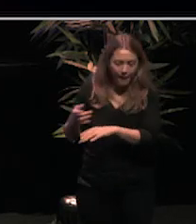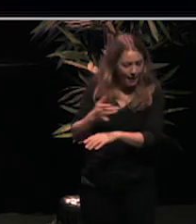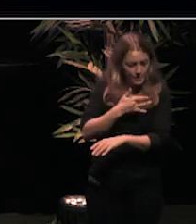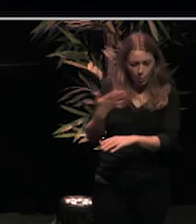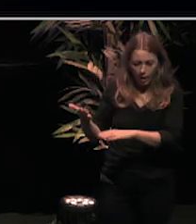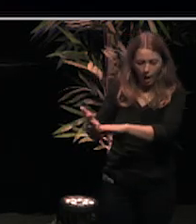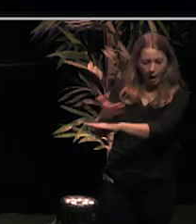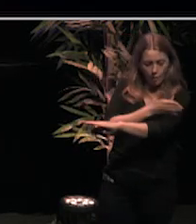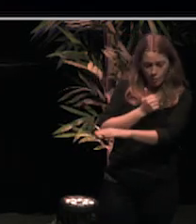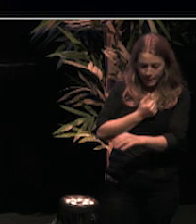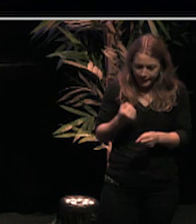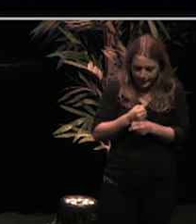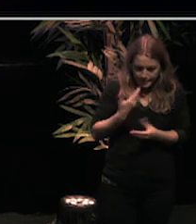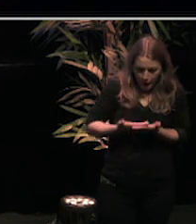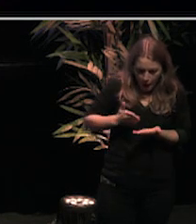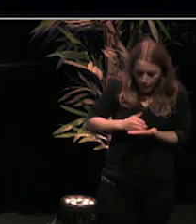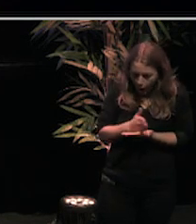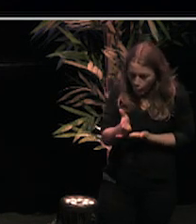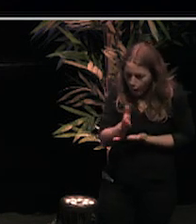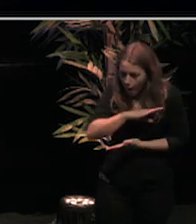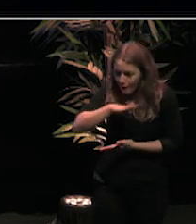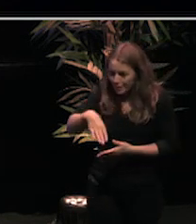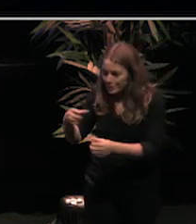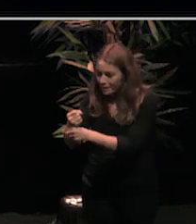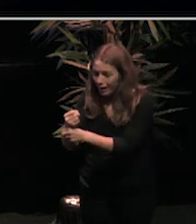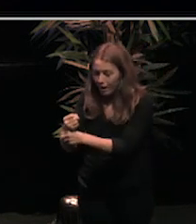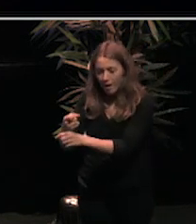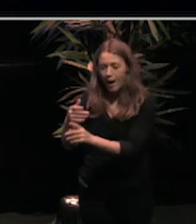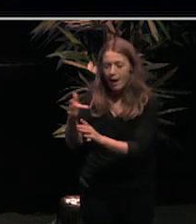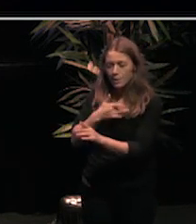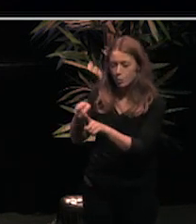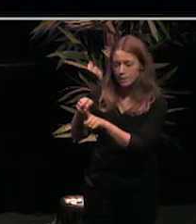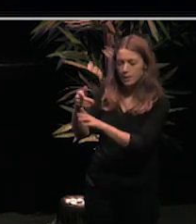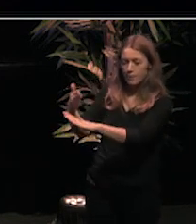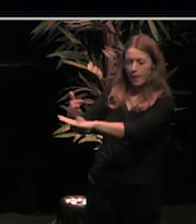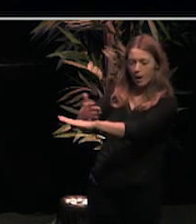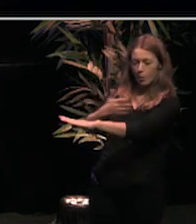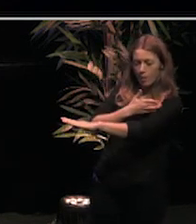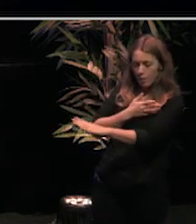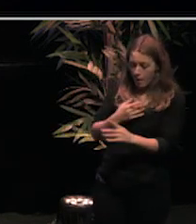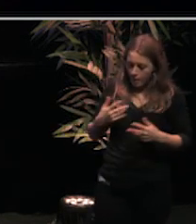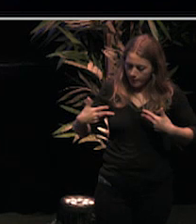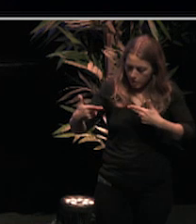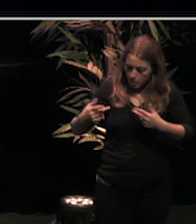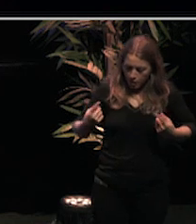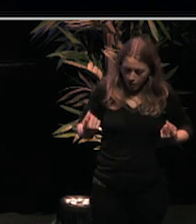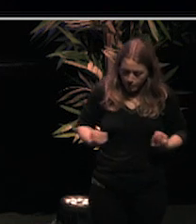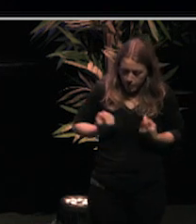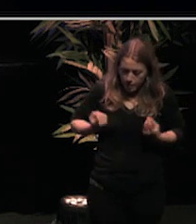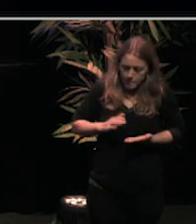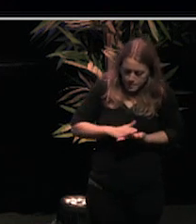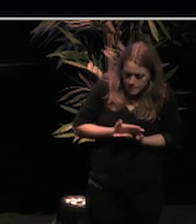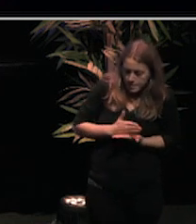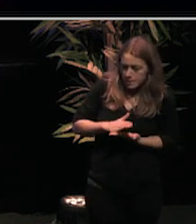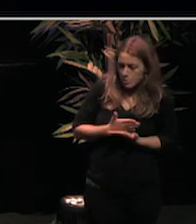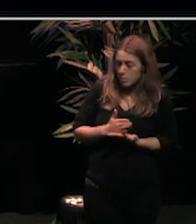ce résultat. Et c'est vrai que, du coup, bah, on découle tout un travail d'entraînement, une préparation. Donc, enfin,